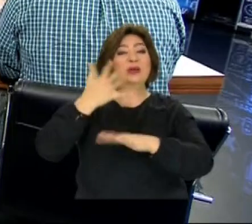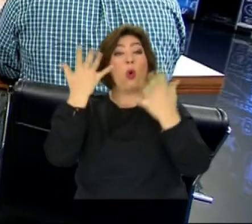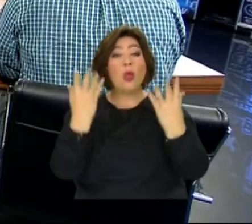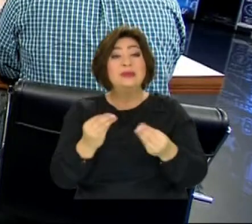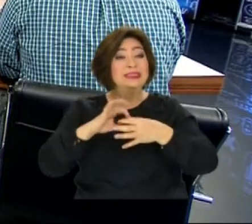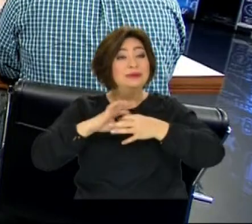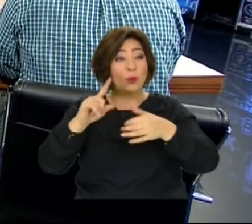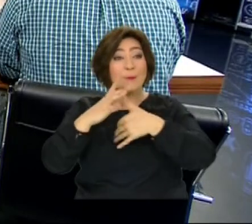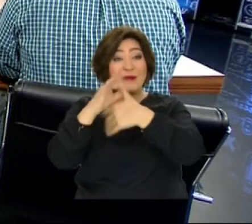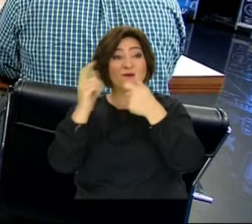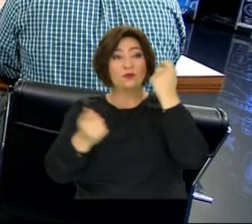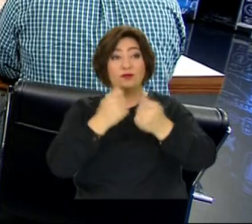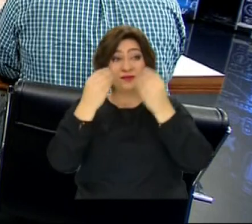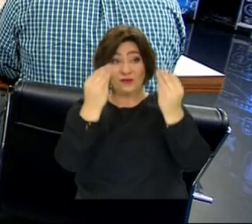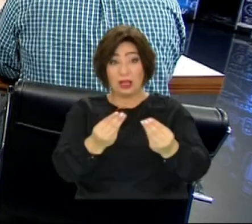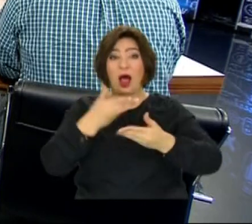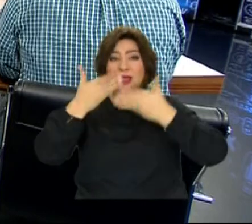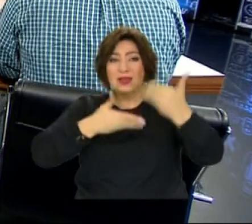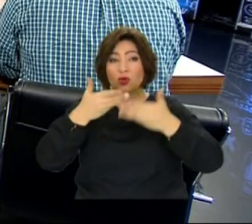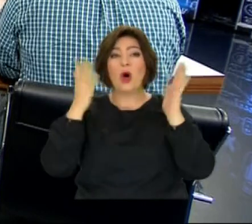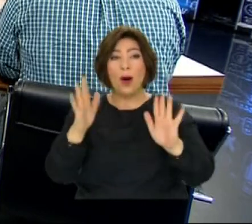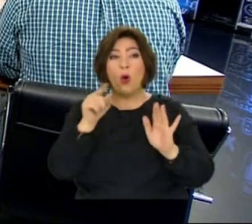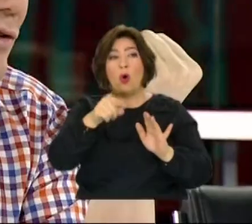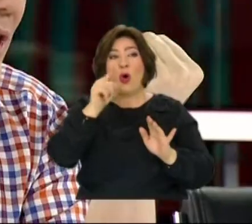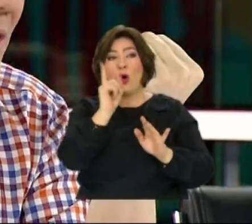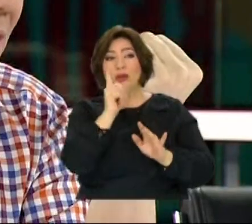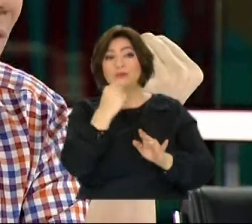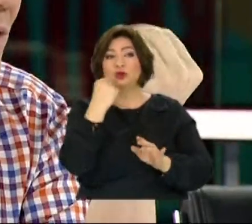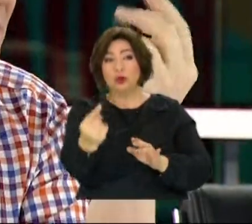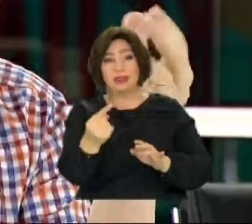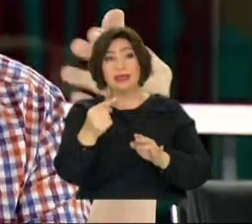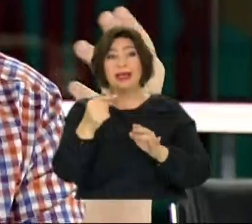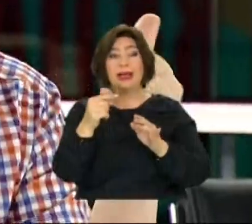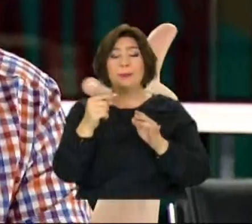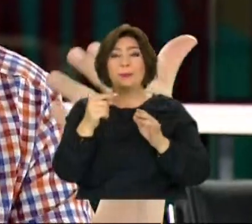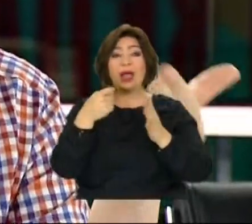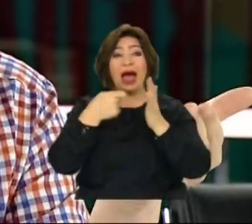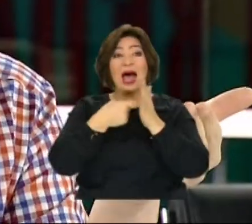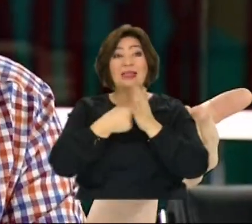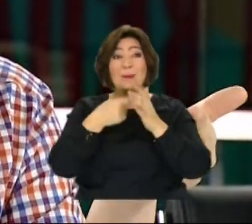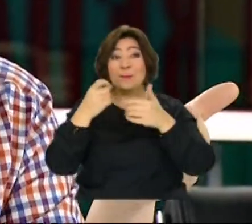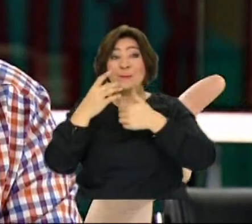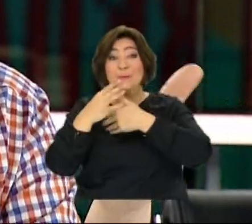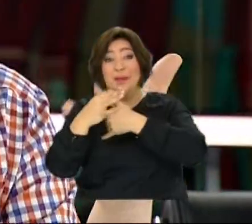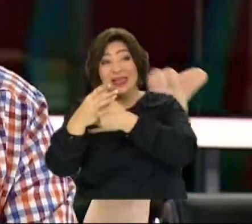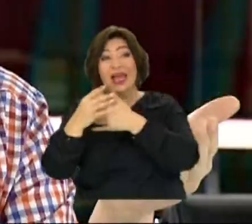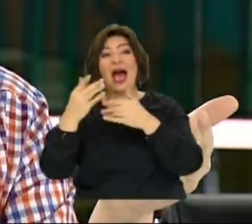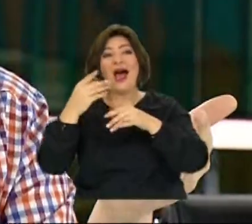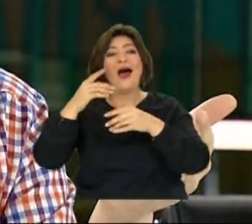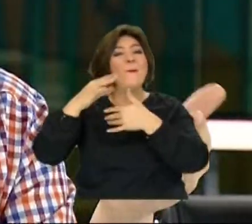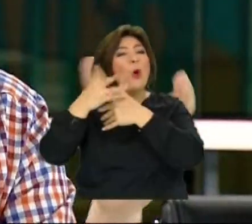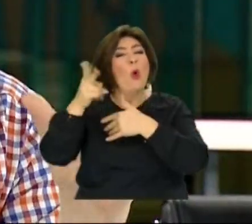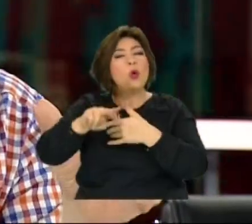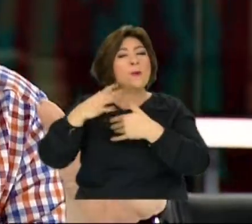çoğul meleklerin bu işte vazifelendirildiğini gösteriyor. O çoğulun adını hocamız güzel söyledi Emre Hocam. Yani adı Melekül Mevt Kur'an. Halk arasında Azrail de